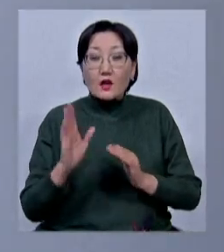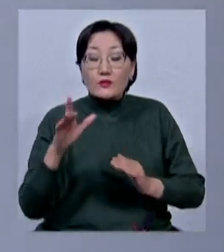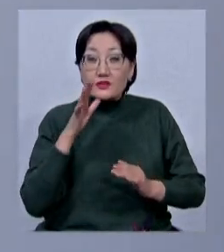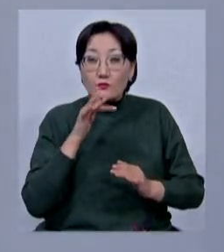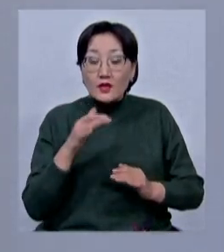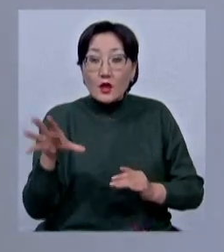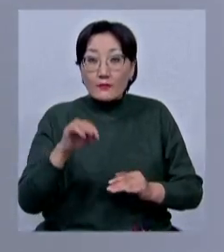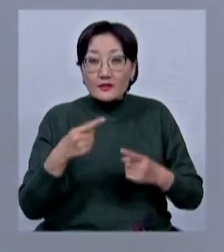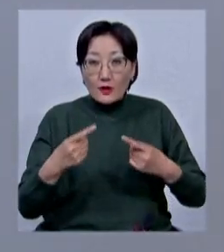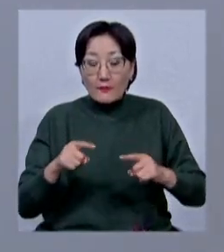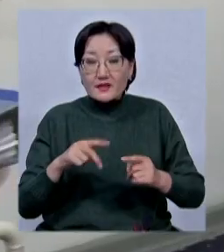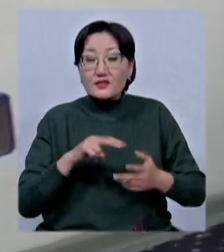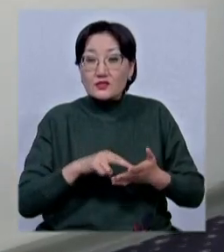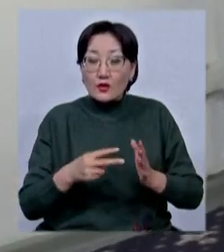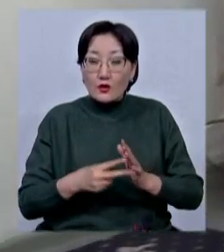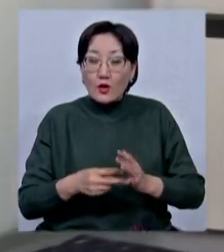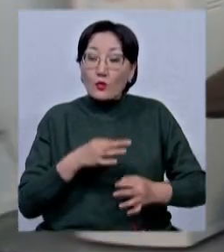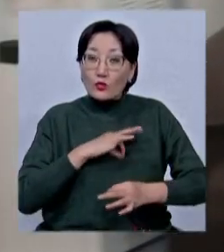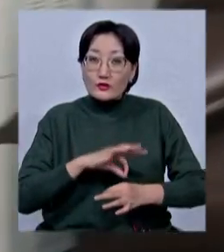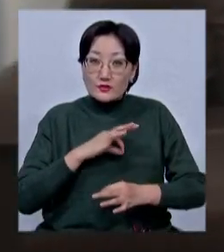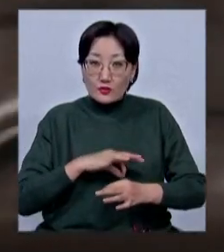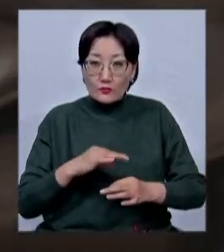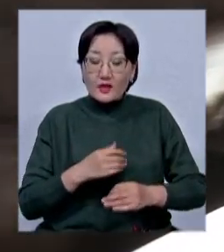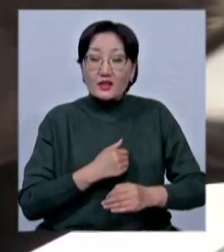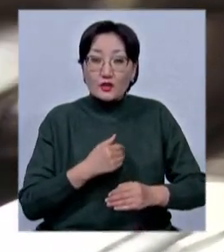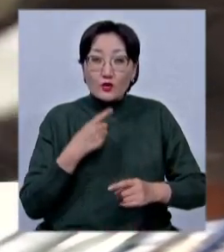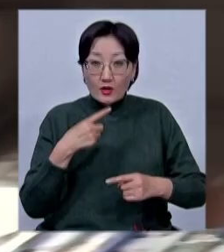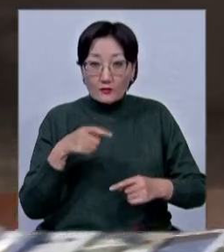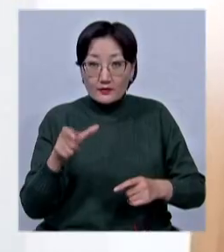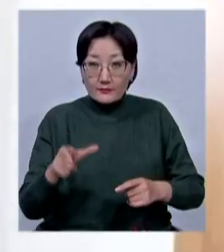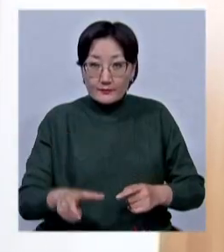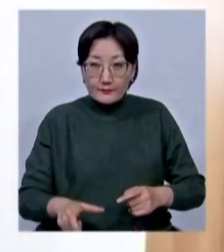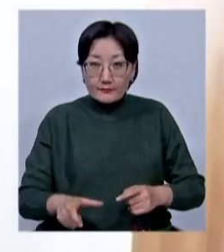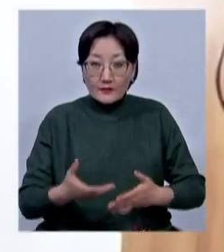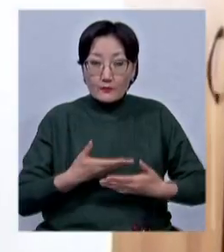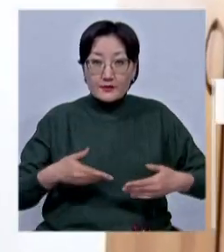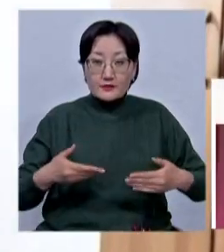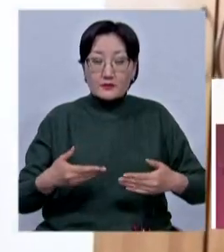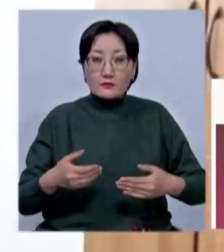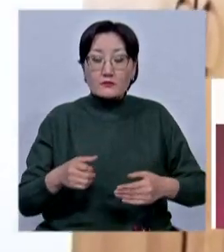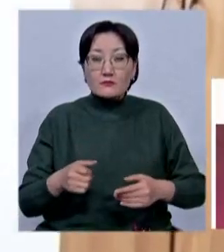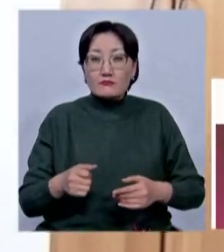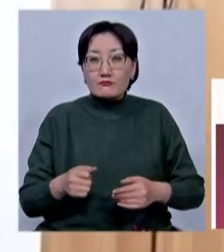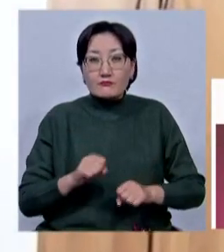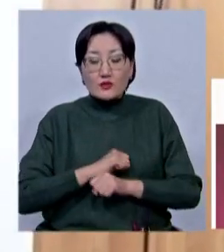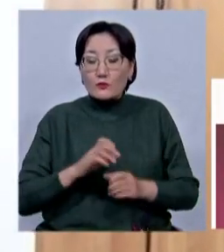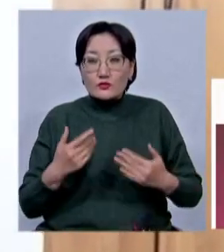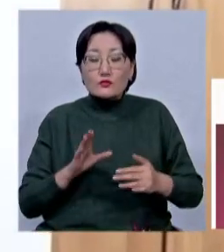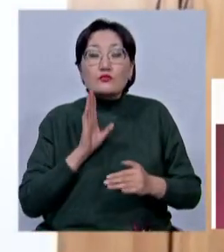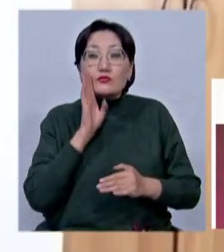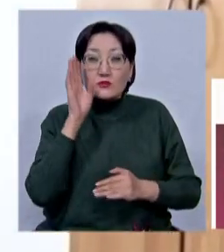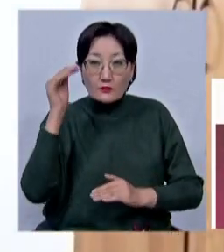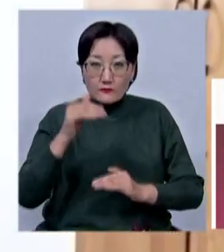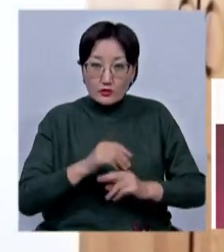уақытта оларды басқа мақсатта қолдануға ниетті екендерін жеткізді. Бізге қайықтың демалыс, біз азаннан кешке дейін сыртта жүреміз